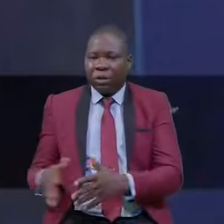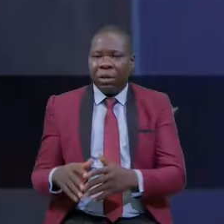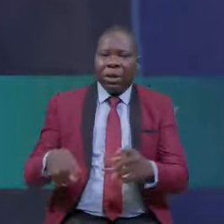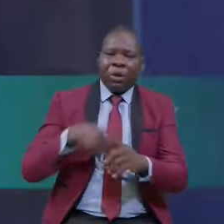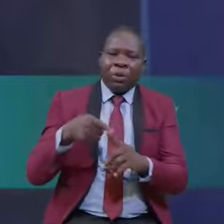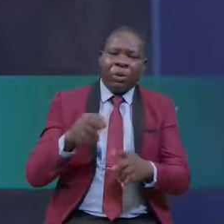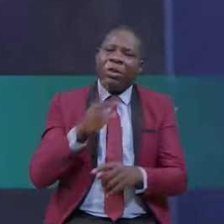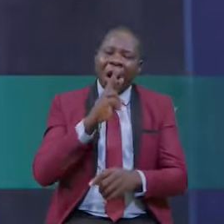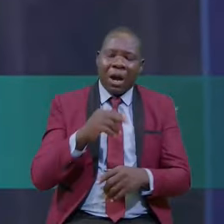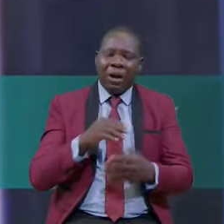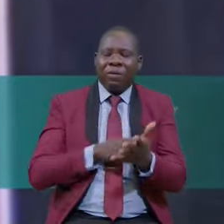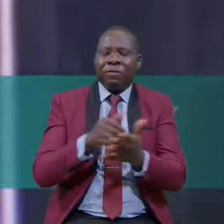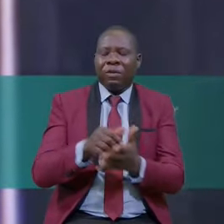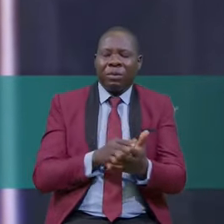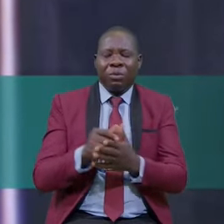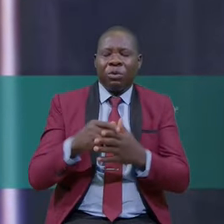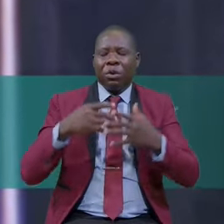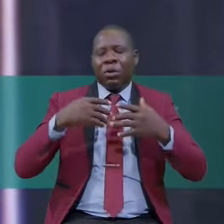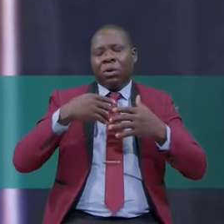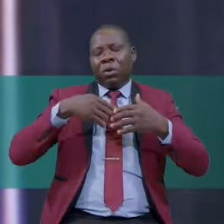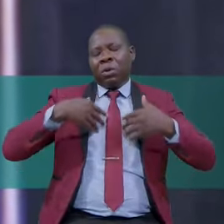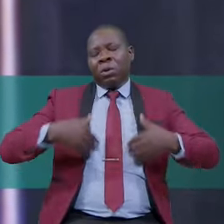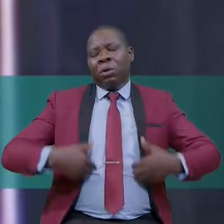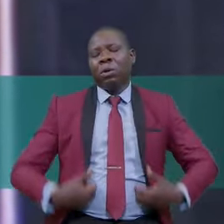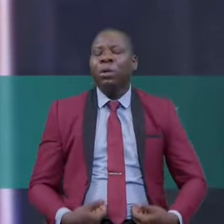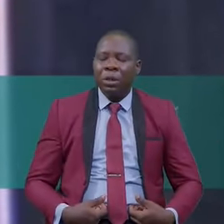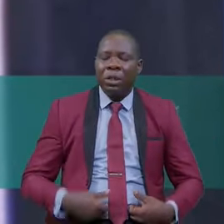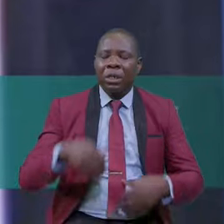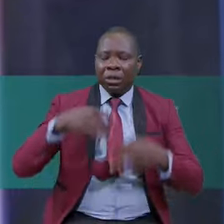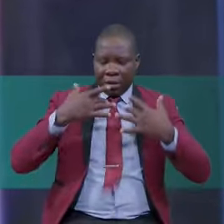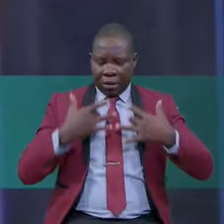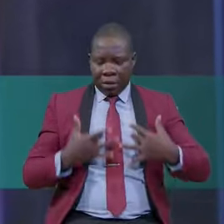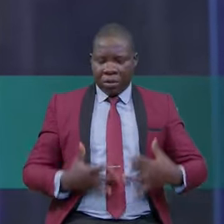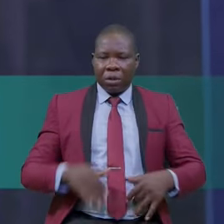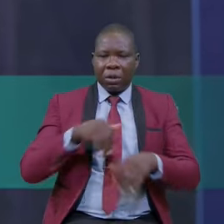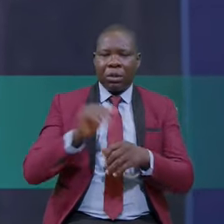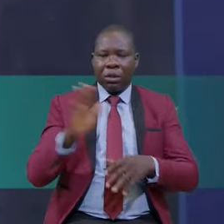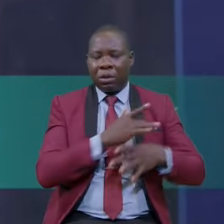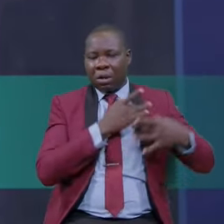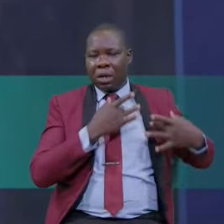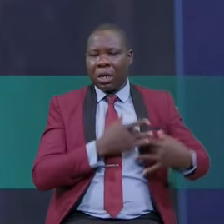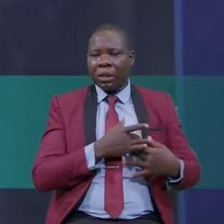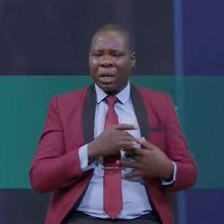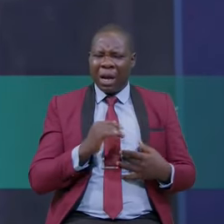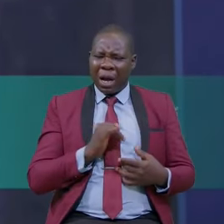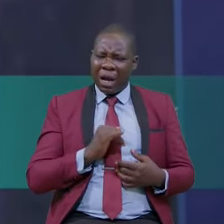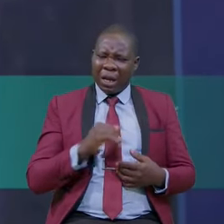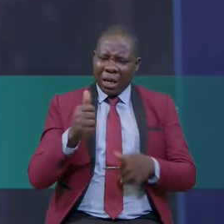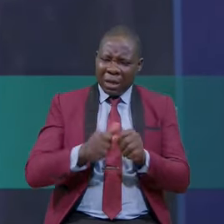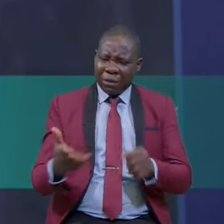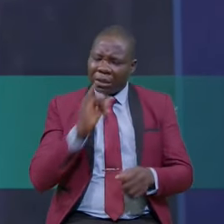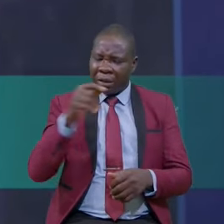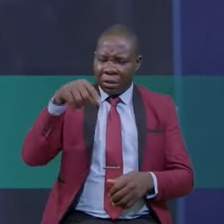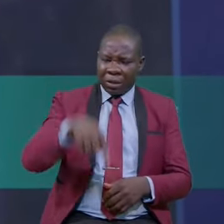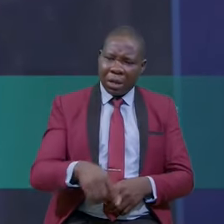downtrodden in your heart, abattu dans votre cœur, tout est au rabais. Oh, je te connaissais, tu étais une personne joyeuse, c'est vrai,